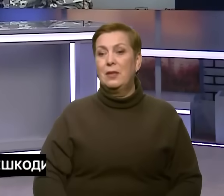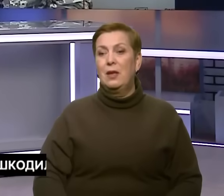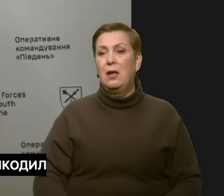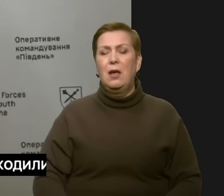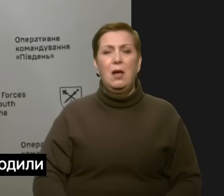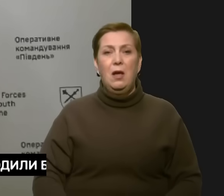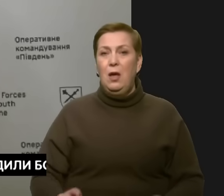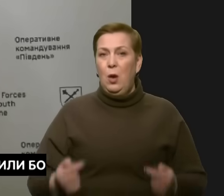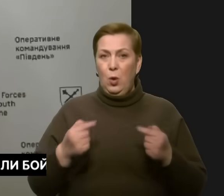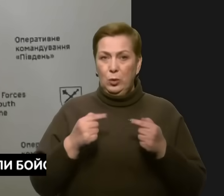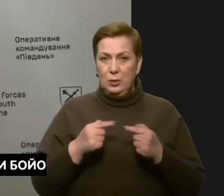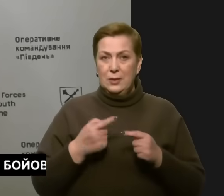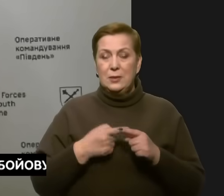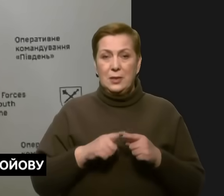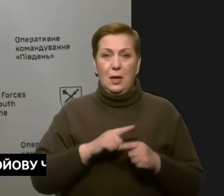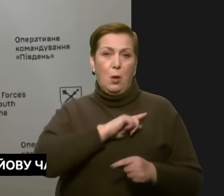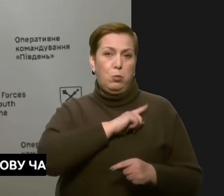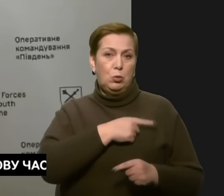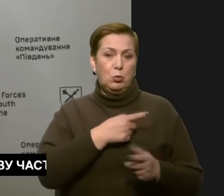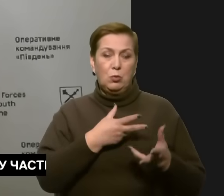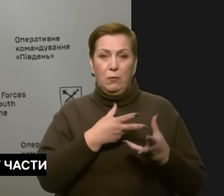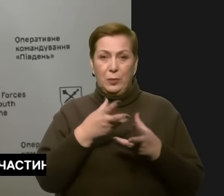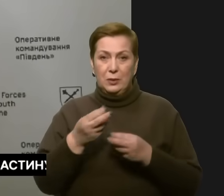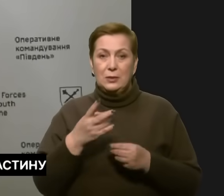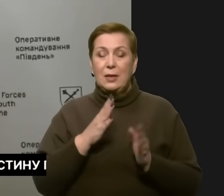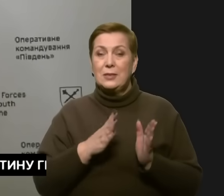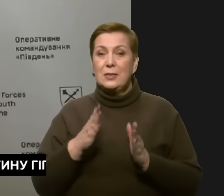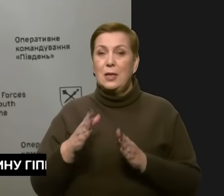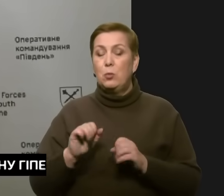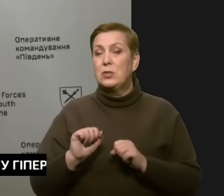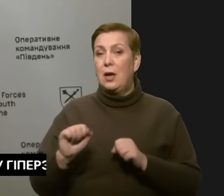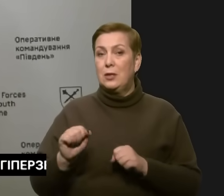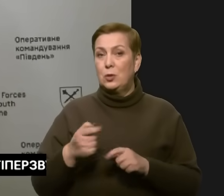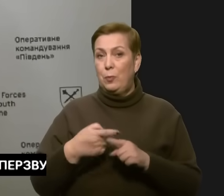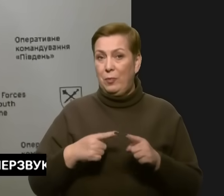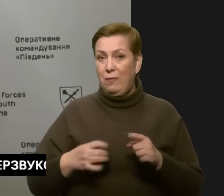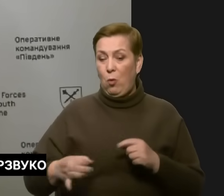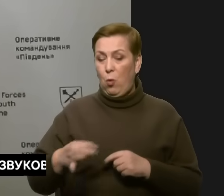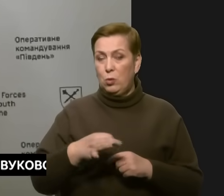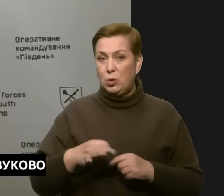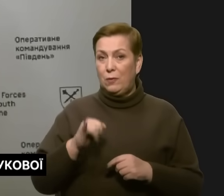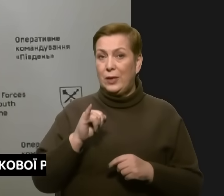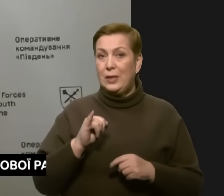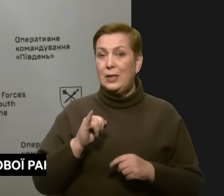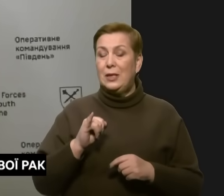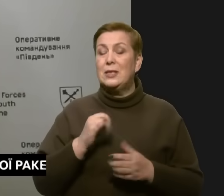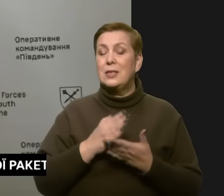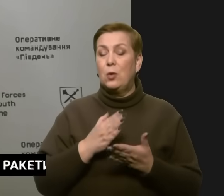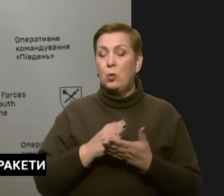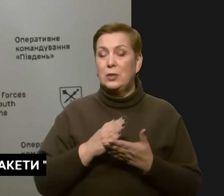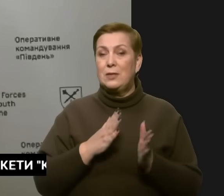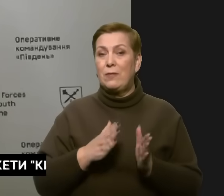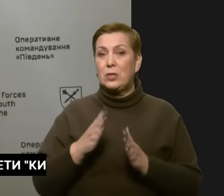Однозначно, що це потужно вплинуло на систему захисту півострова, і вона зараз знаходиться в режимі